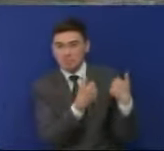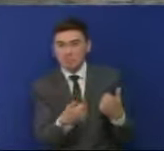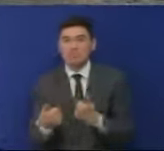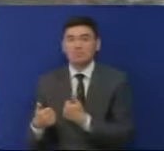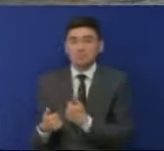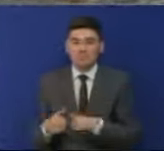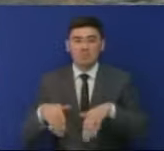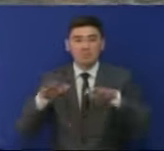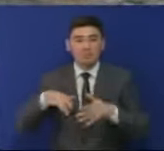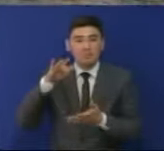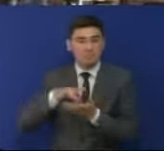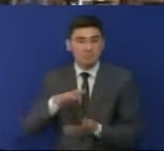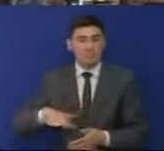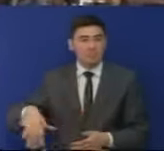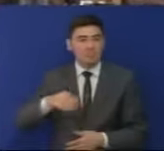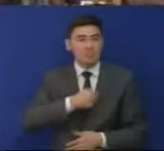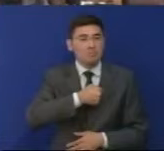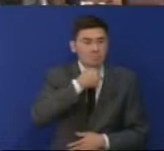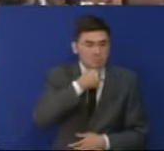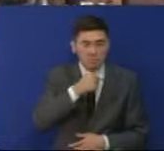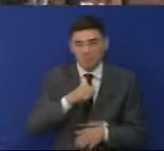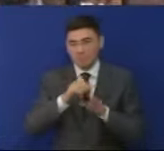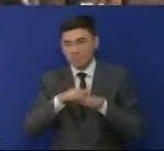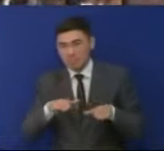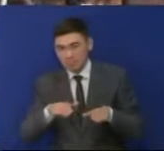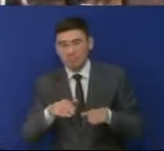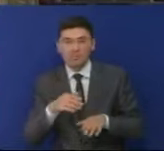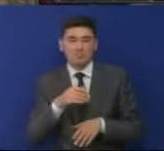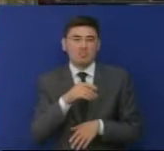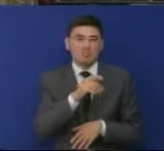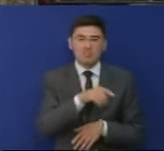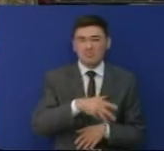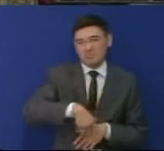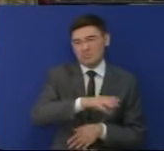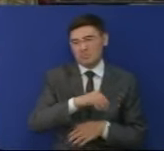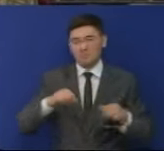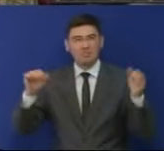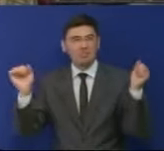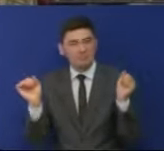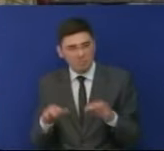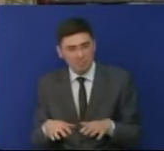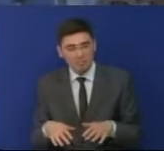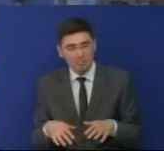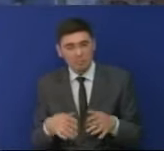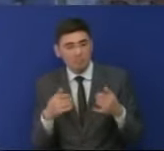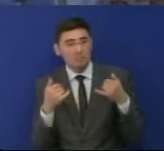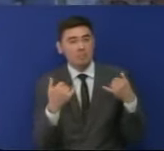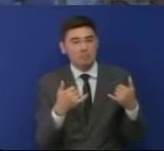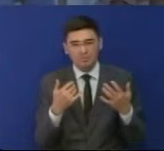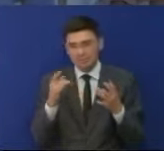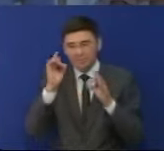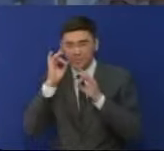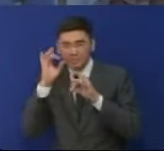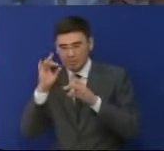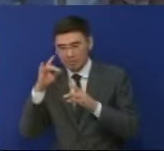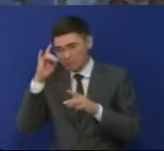На центральную площадь пришли взрослые и дети, а также старожилы Семея и гости города. Их вниманию были предложены выступления